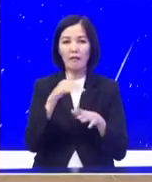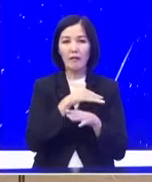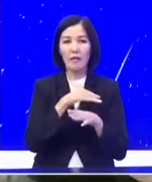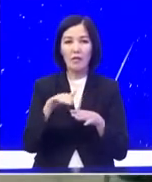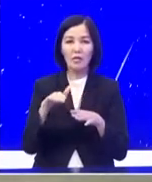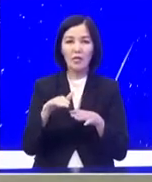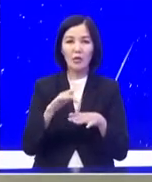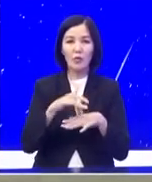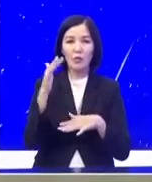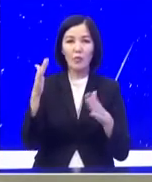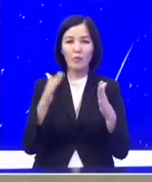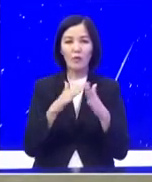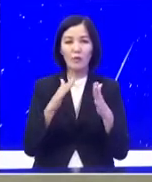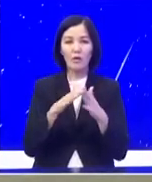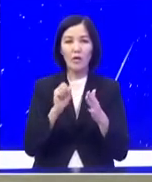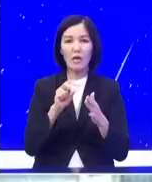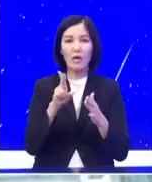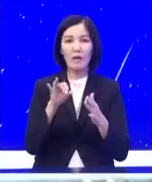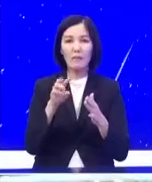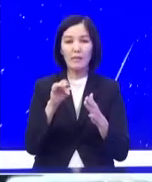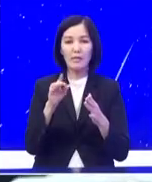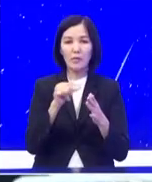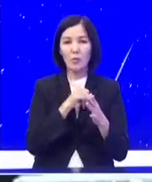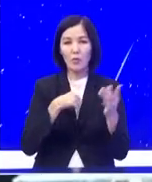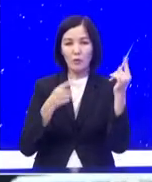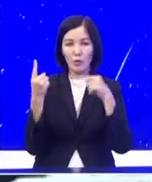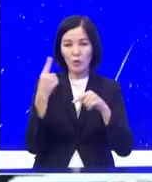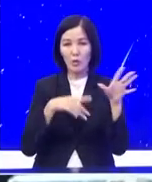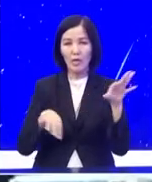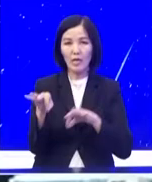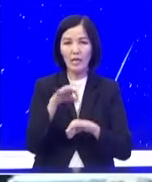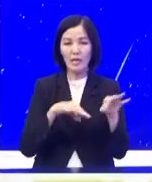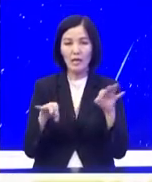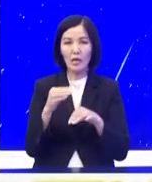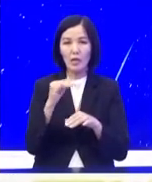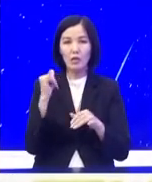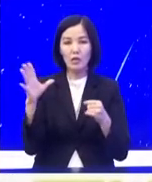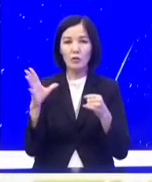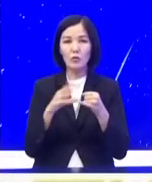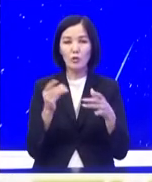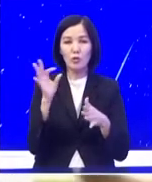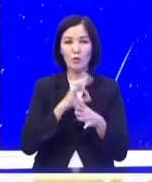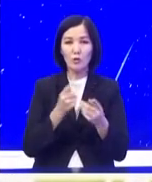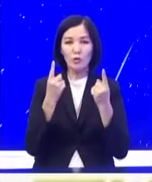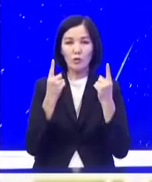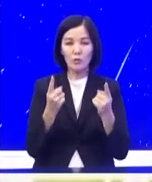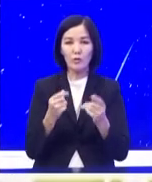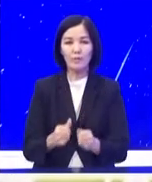қабатты үйлерде Ақмырза Исаұлының туындысы, өзіндік қолтаңбасы ерек тұлғаның жетісу жеріне қосқан үлесі